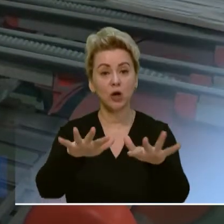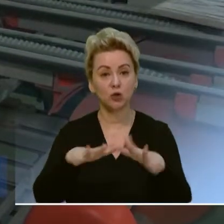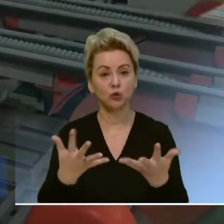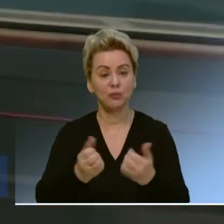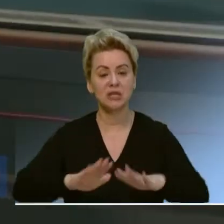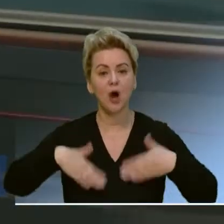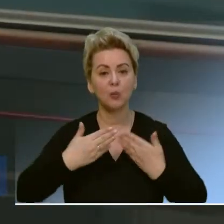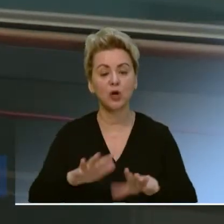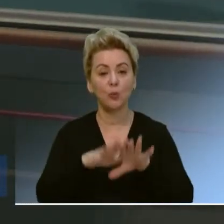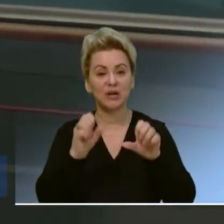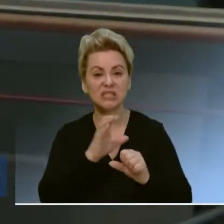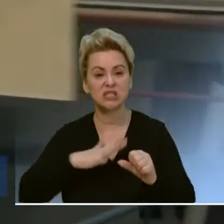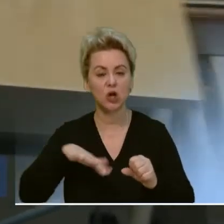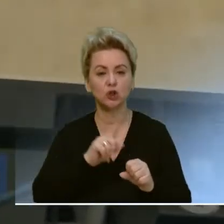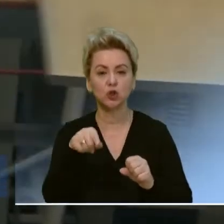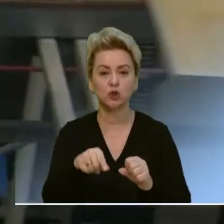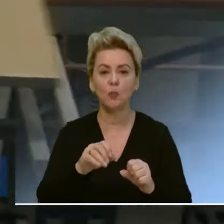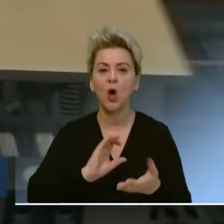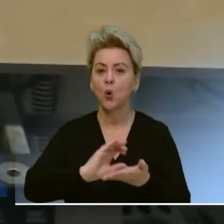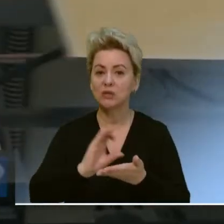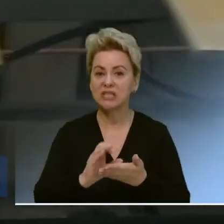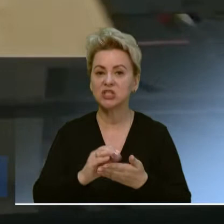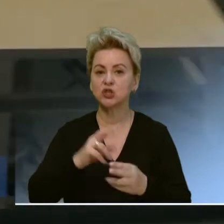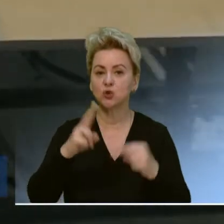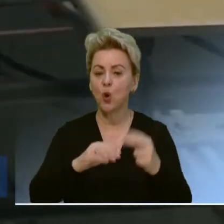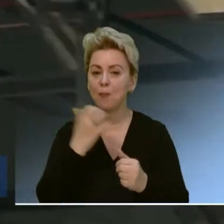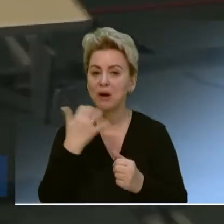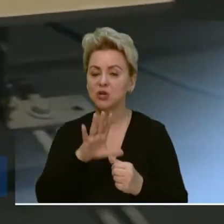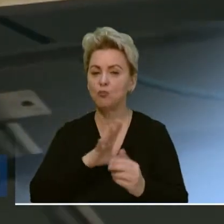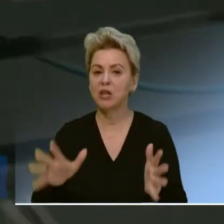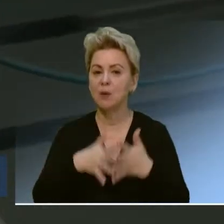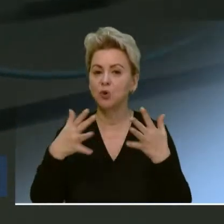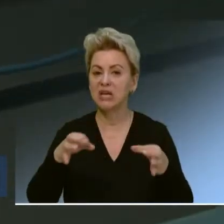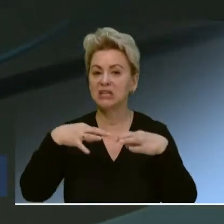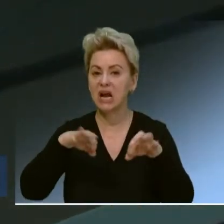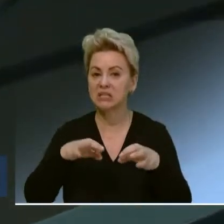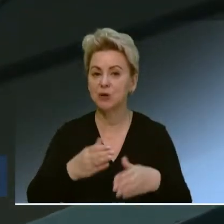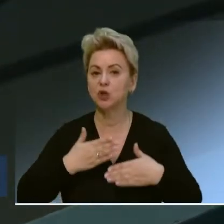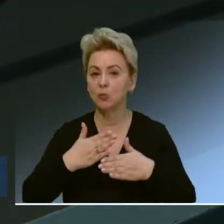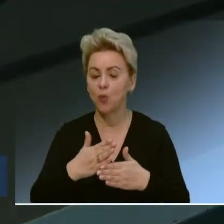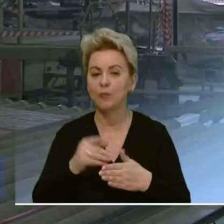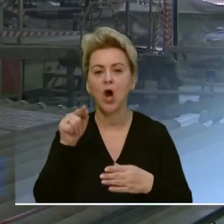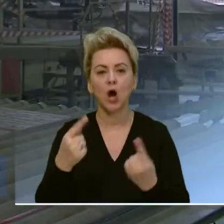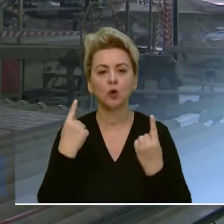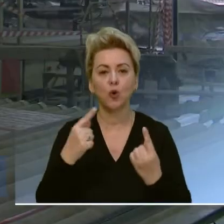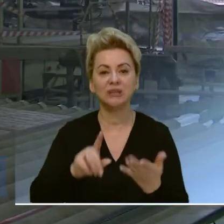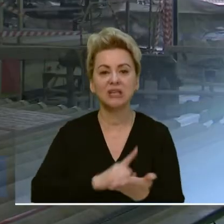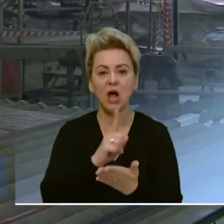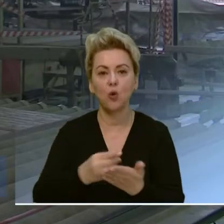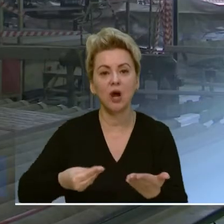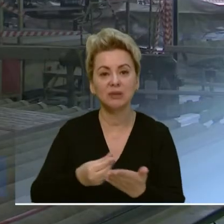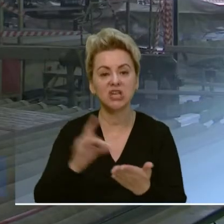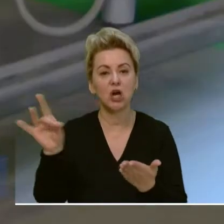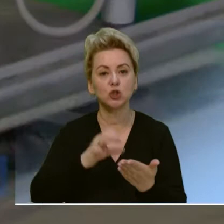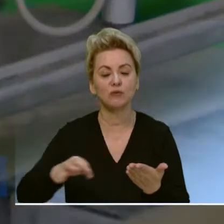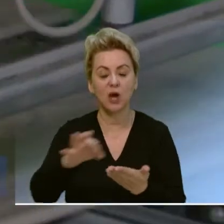одобрил обращение в правительство страны, чтобы у экспортеров стройматериалов было больше транспортных субсидий. Они крупные налогоплательщики в